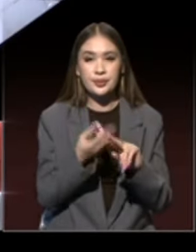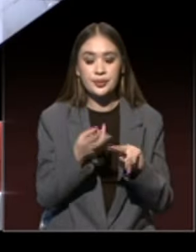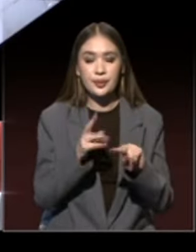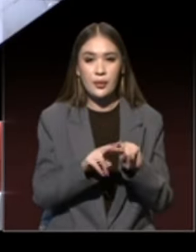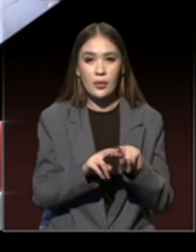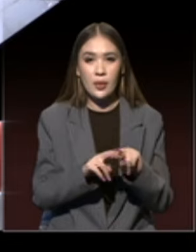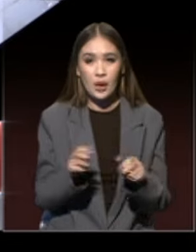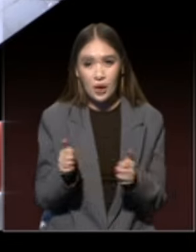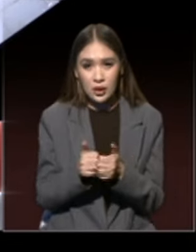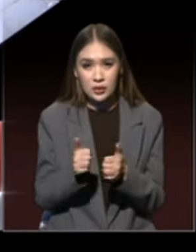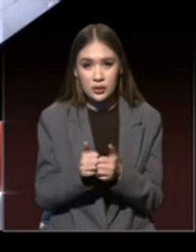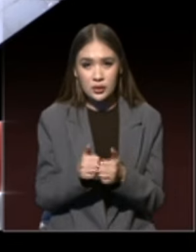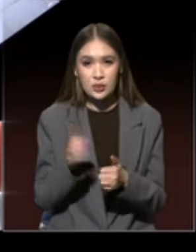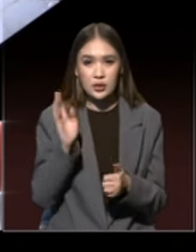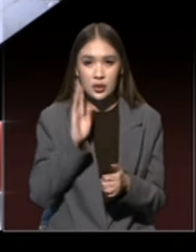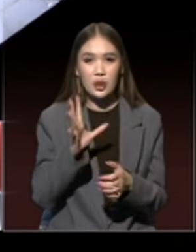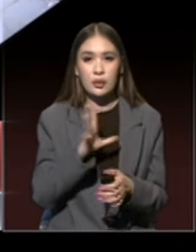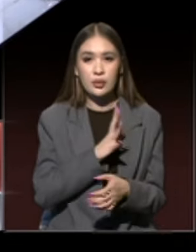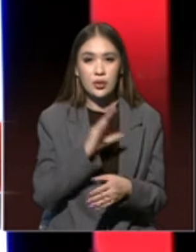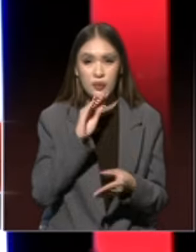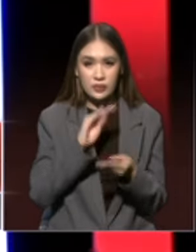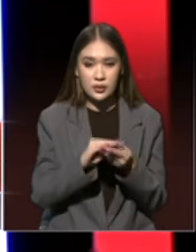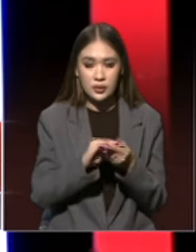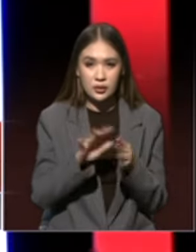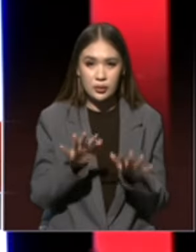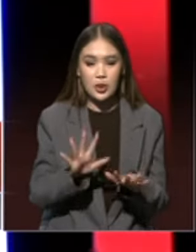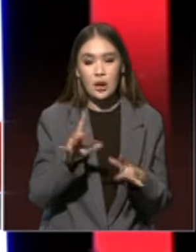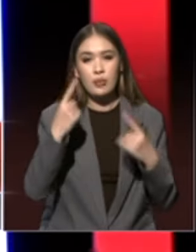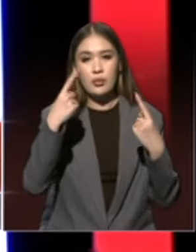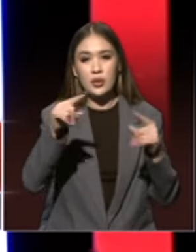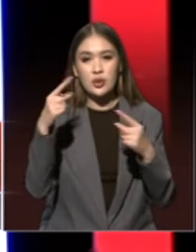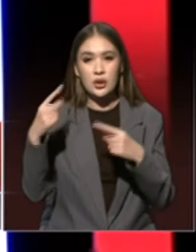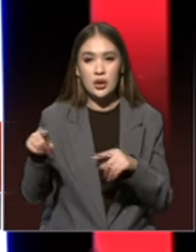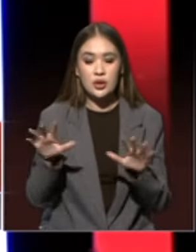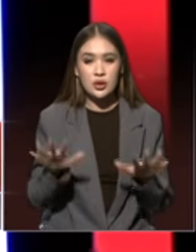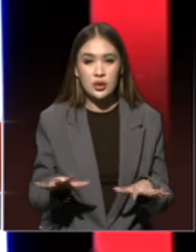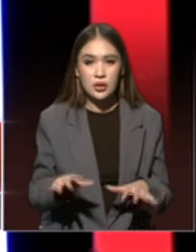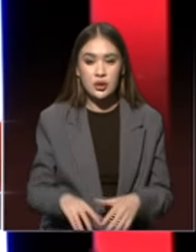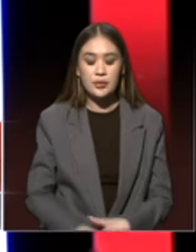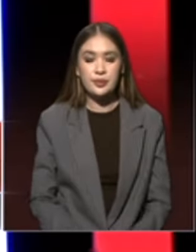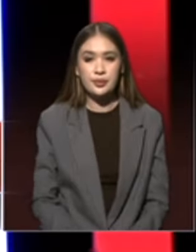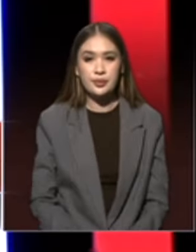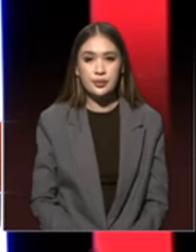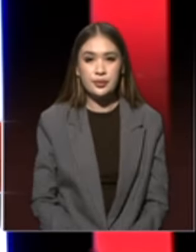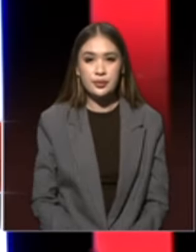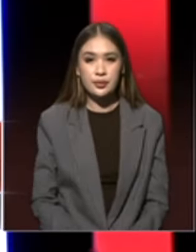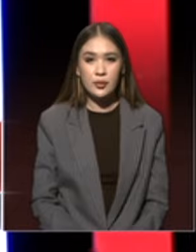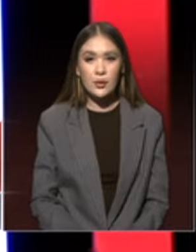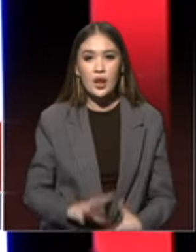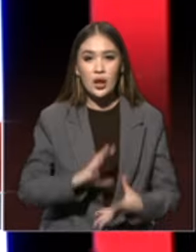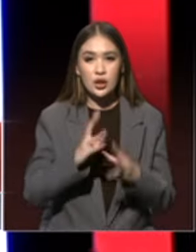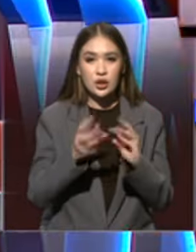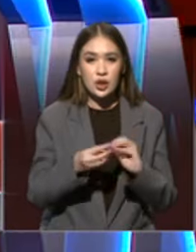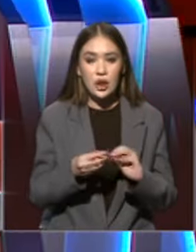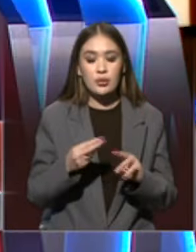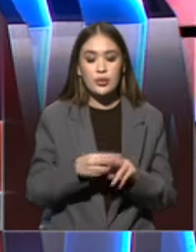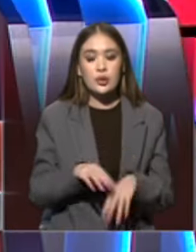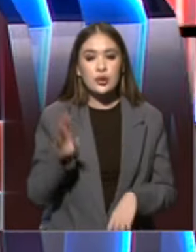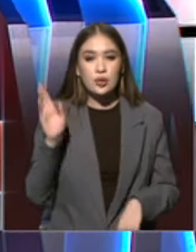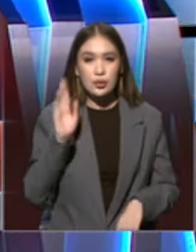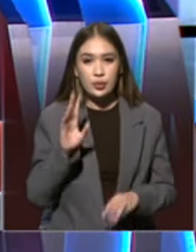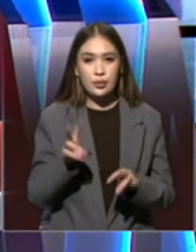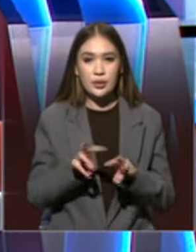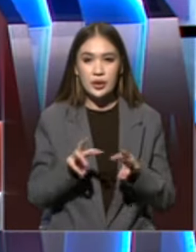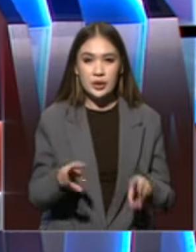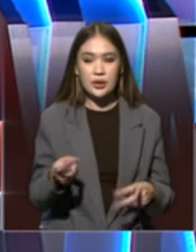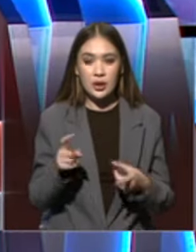маңайында салынып жатыр ма? Жоқ, қырларға, өрлерге қалай болып жатыр? Енді жалпы су министрлігі тарапынан тиісті